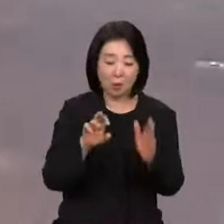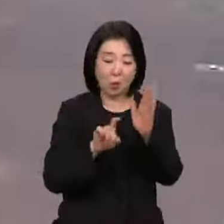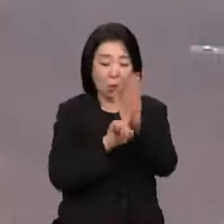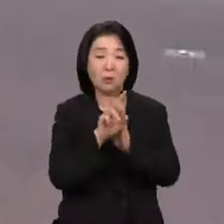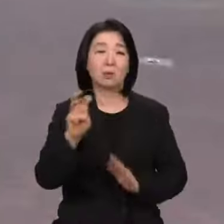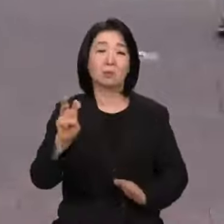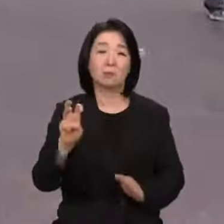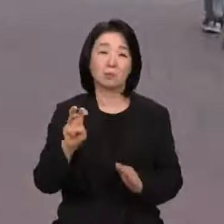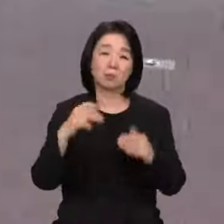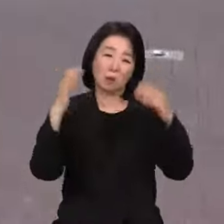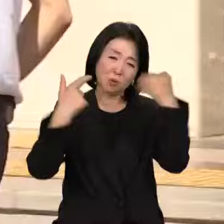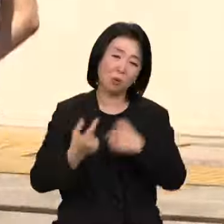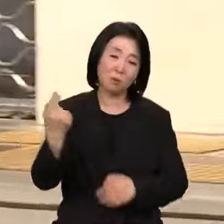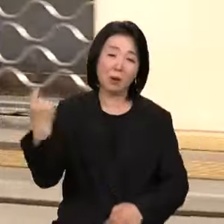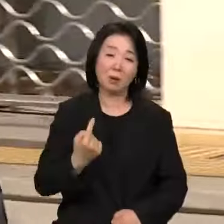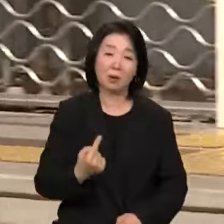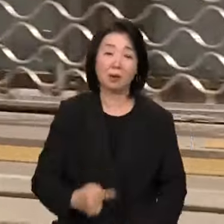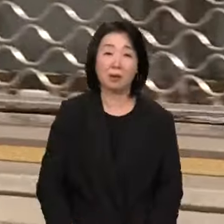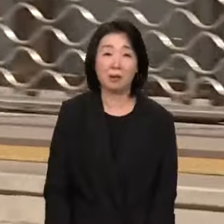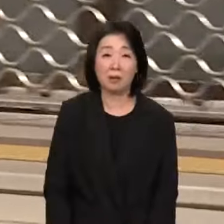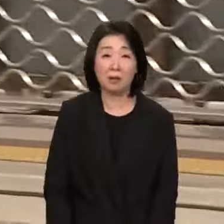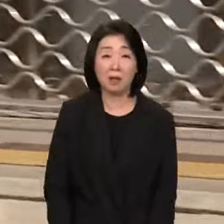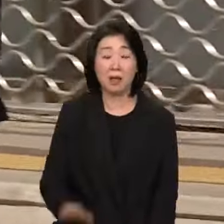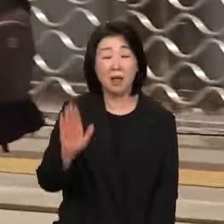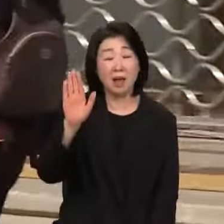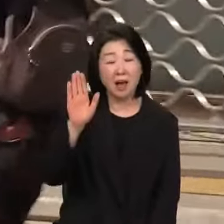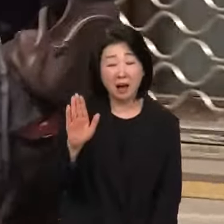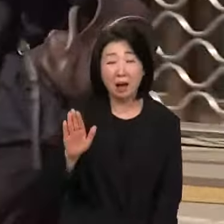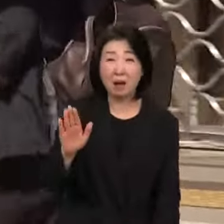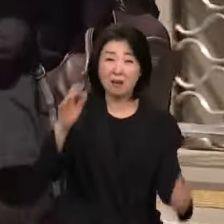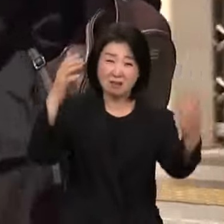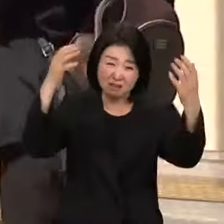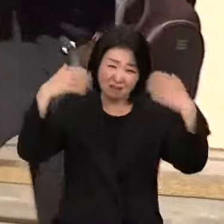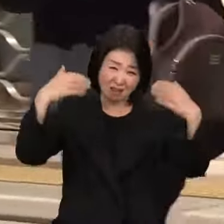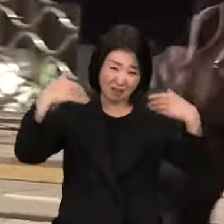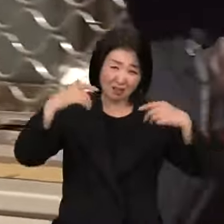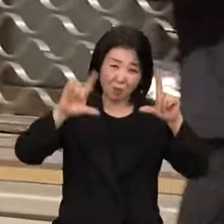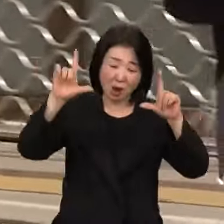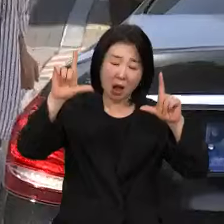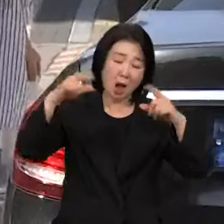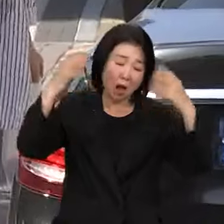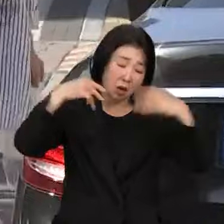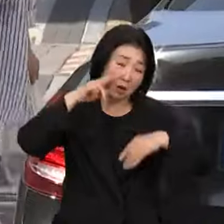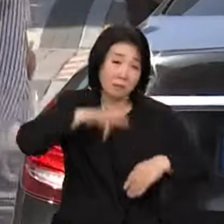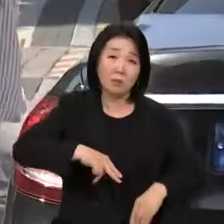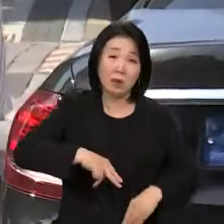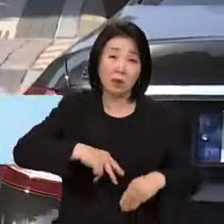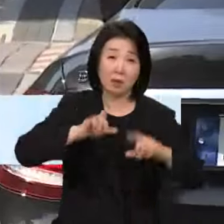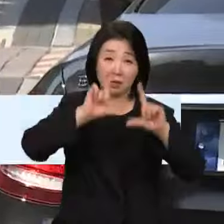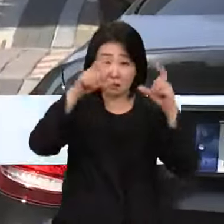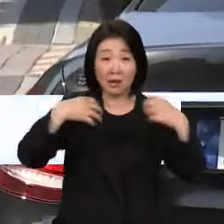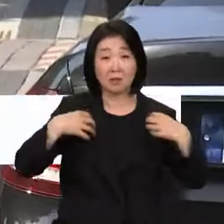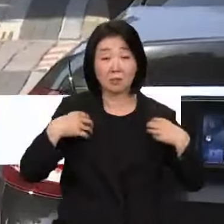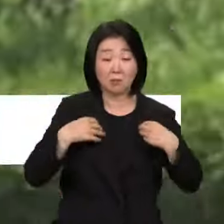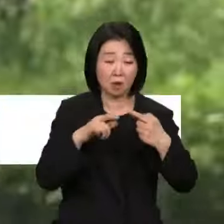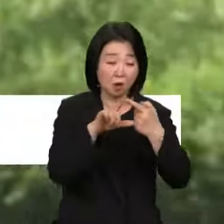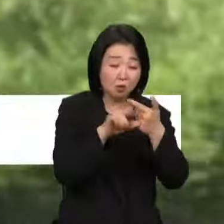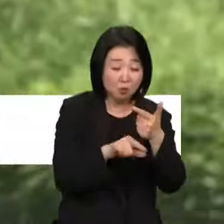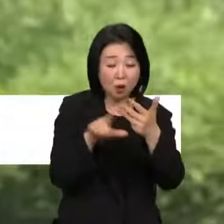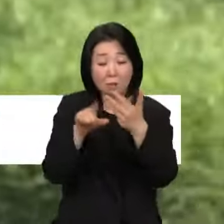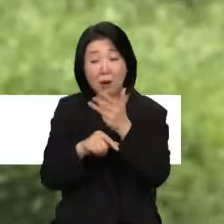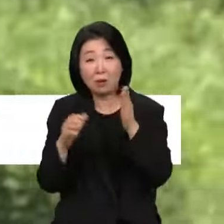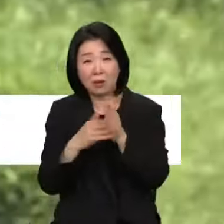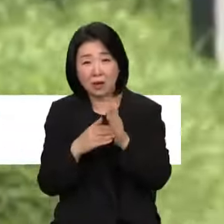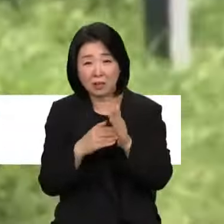더위가 일찍 찾아온 겁니다. 앞으로 맞이할 날씨는 더 덥겠습니다. 기상청은 6월부터 8월까지